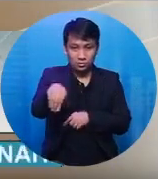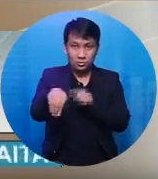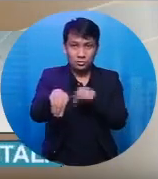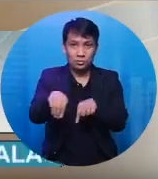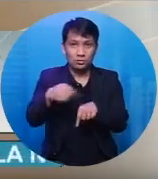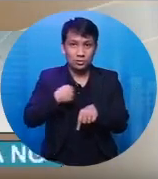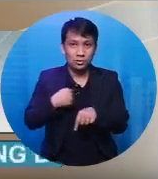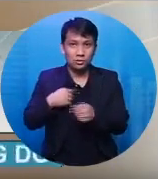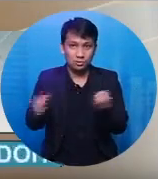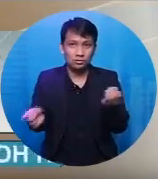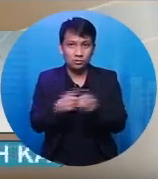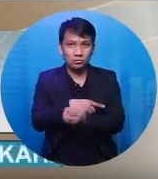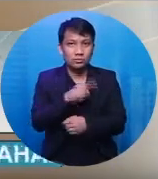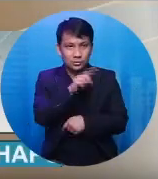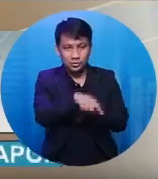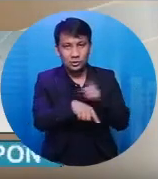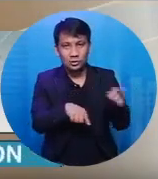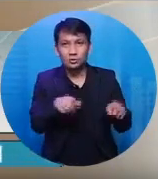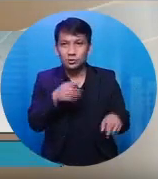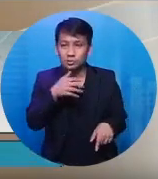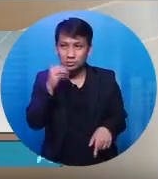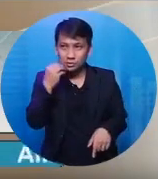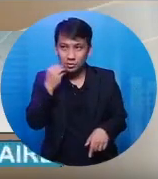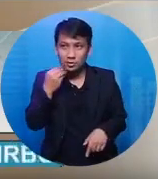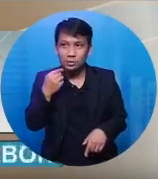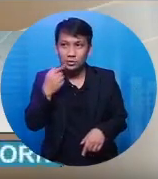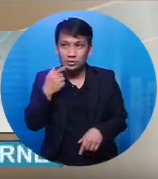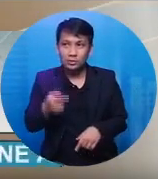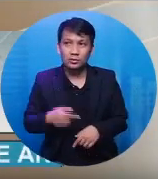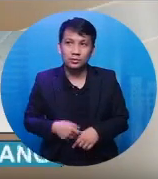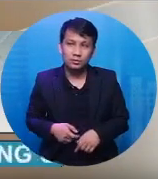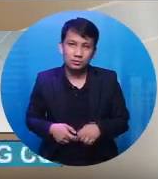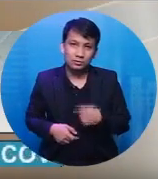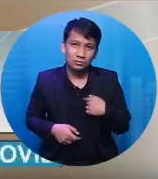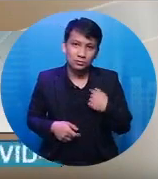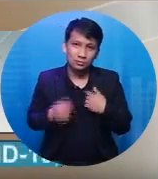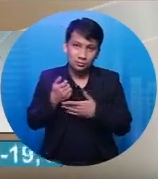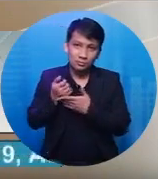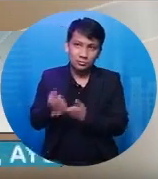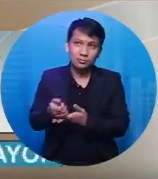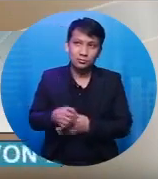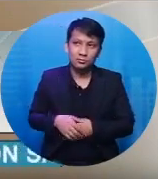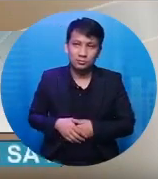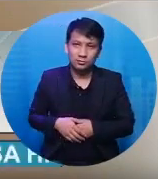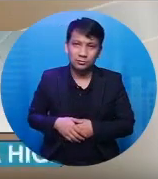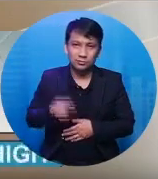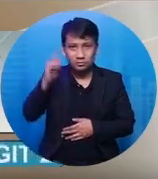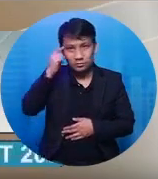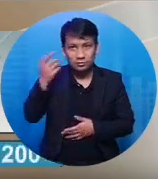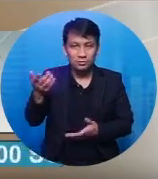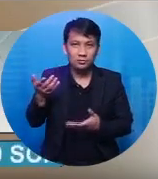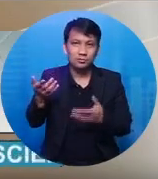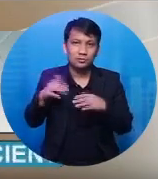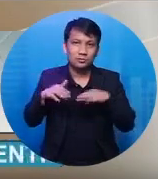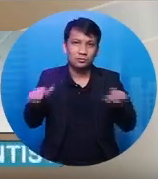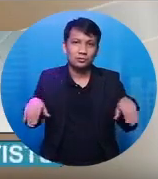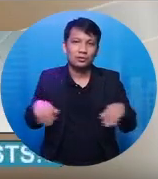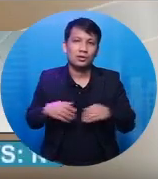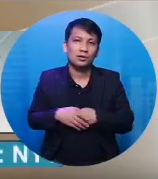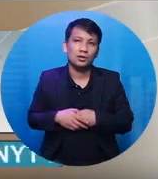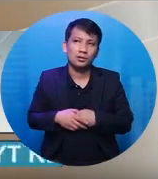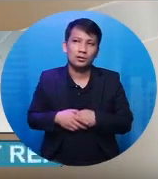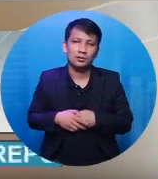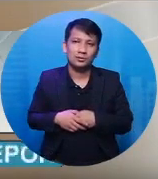siya ang magpapasibak sa'yo. Tama nga naman. Sir, humingi ako ng tulong po sa inyo, sir. Isipin na lang po natin, sir, sa ngayon, sir. Oh.